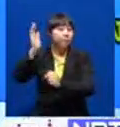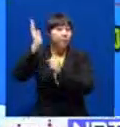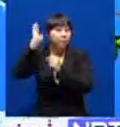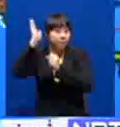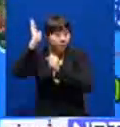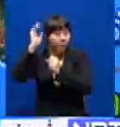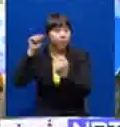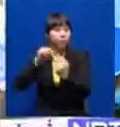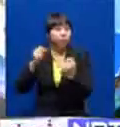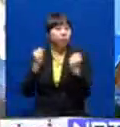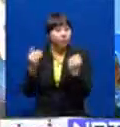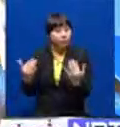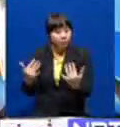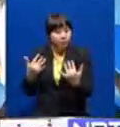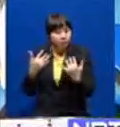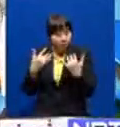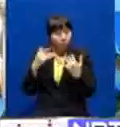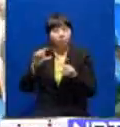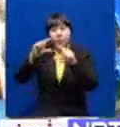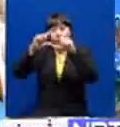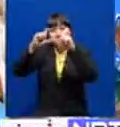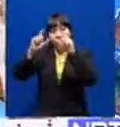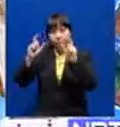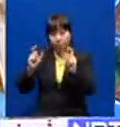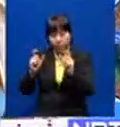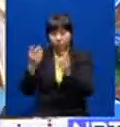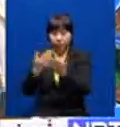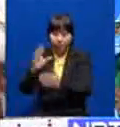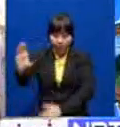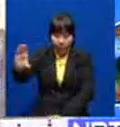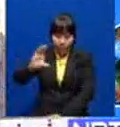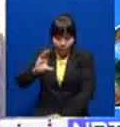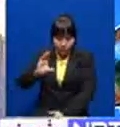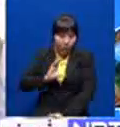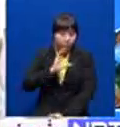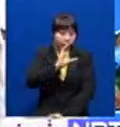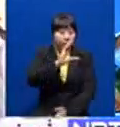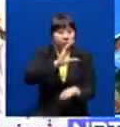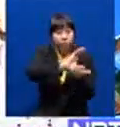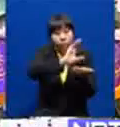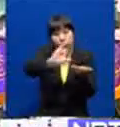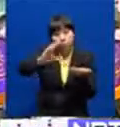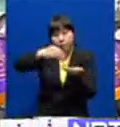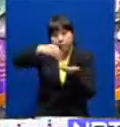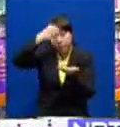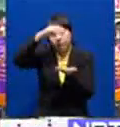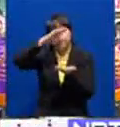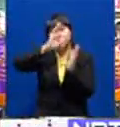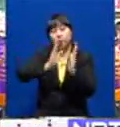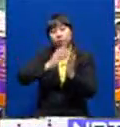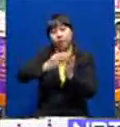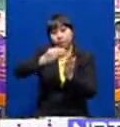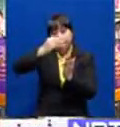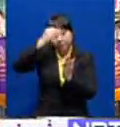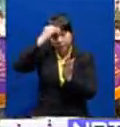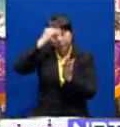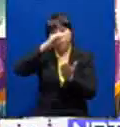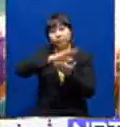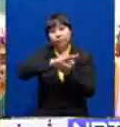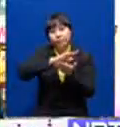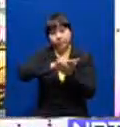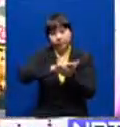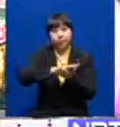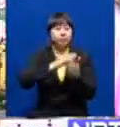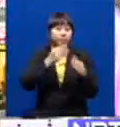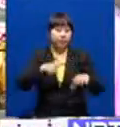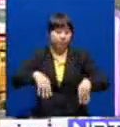รับลมหนาวนครบาลเพชรบูรณ์เพื่อร่วมสมทบมอบทุนการศึกษาแก่นักเรียนโรงเรียน้านทับเบิกร่วมใจ